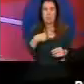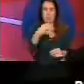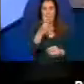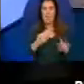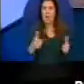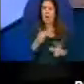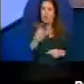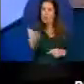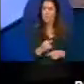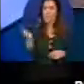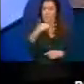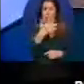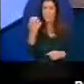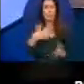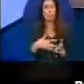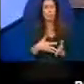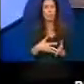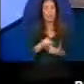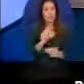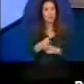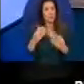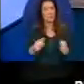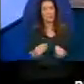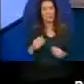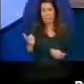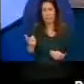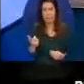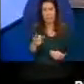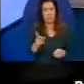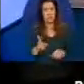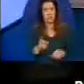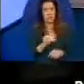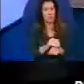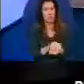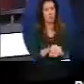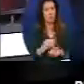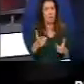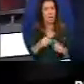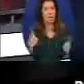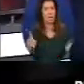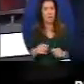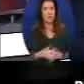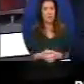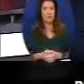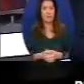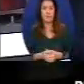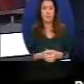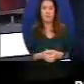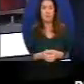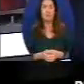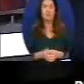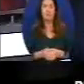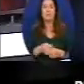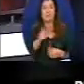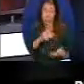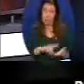כאילו... אלמנטרי, וזה רשות שכפופה לשר האוצר. זה לא עובד ככה, כי נכון שככל שיוסיפו